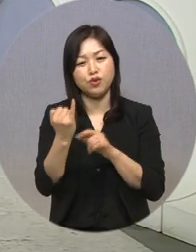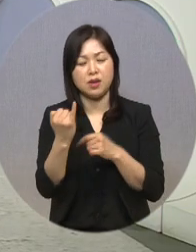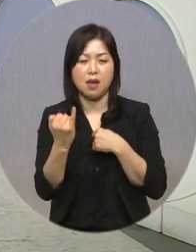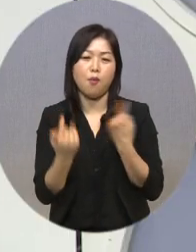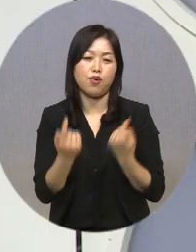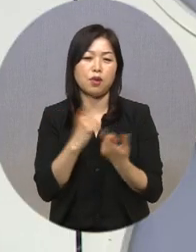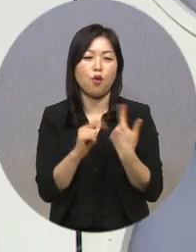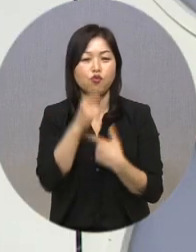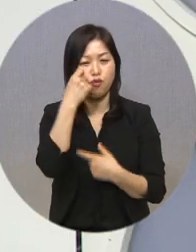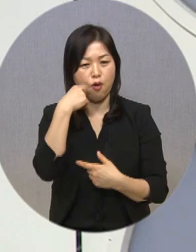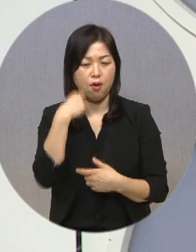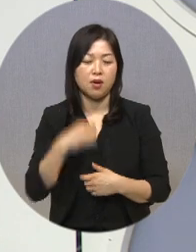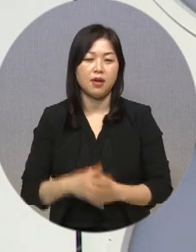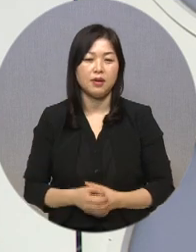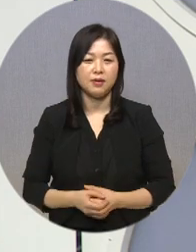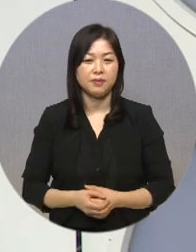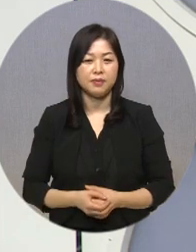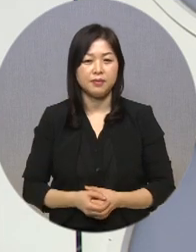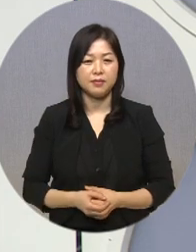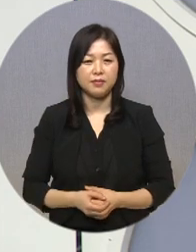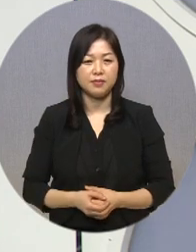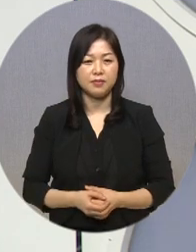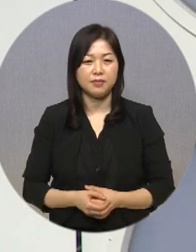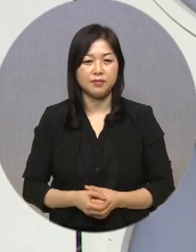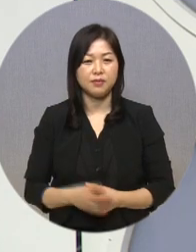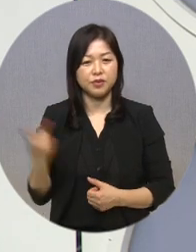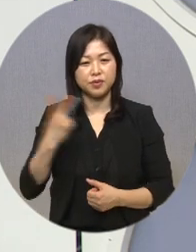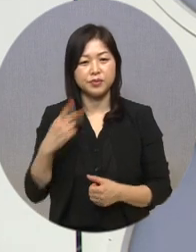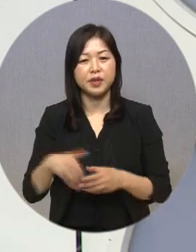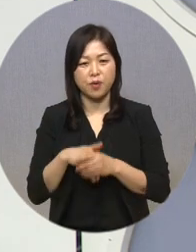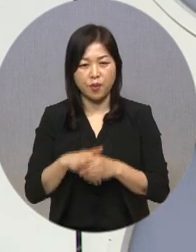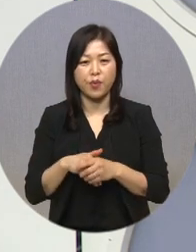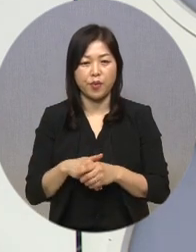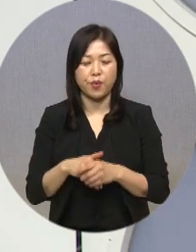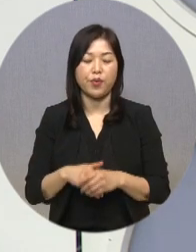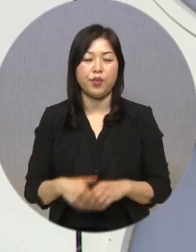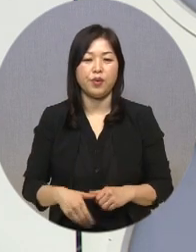예, 예. 그래서 우리가 둘이 손 붙잡고